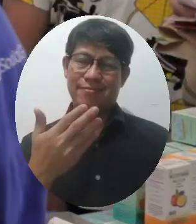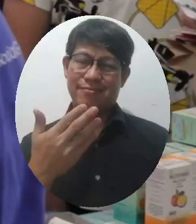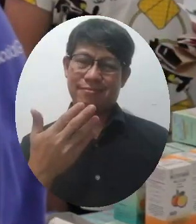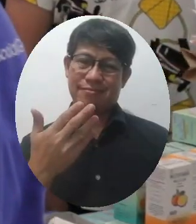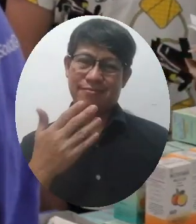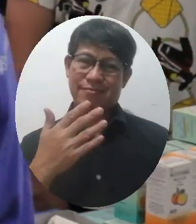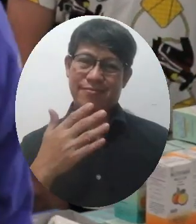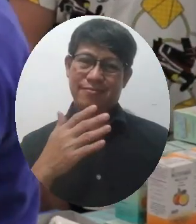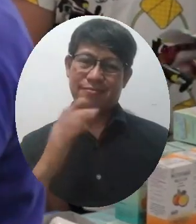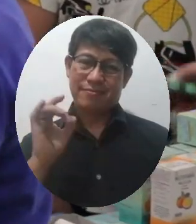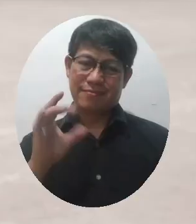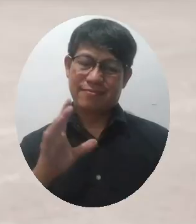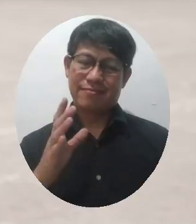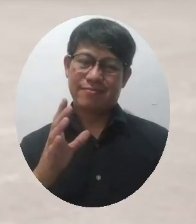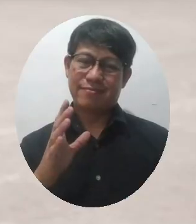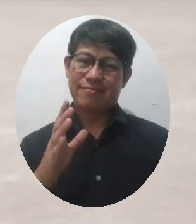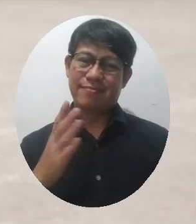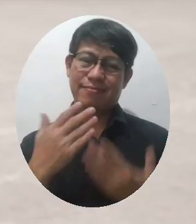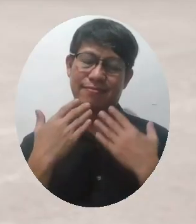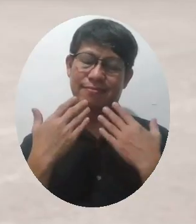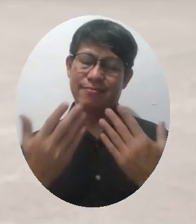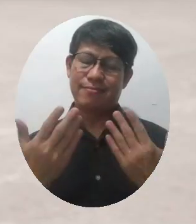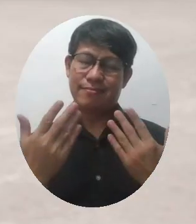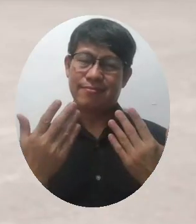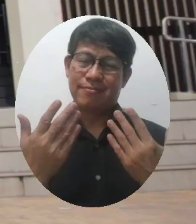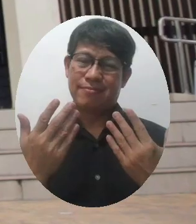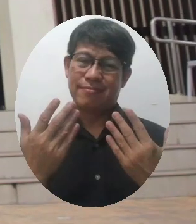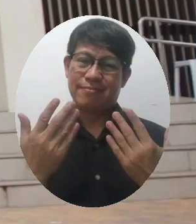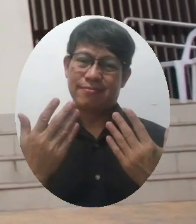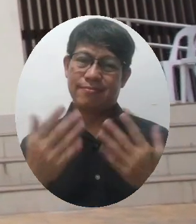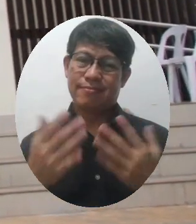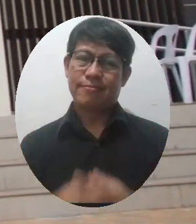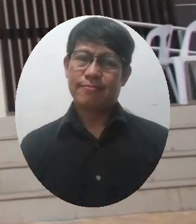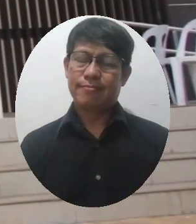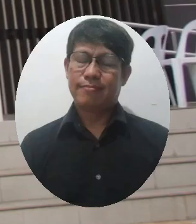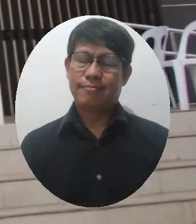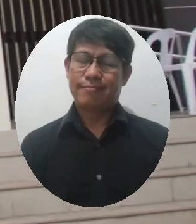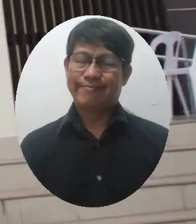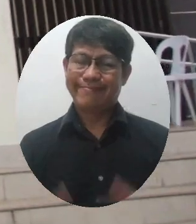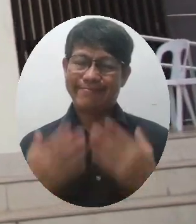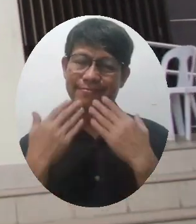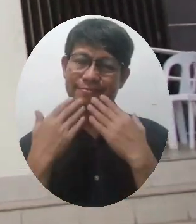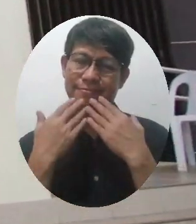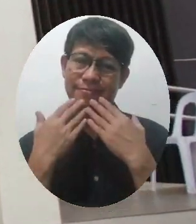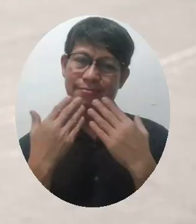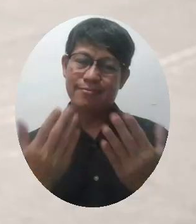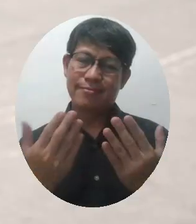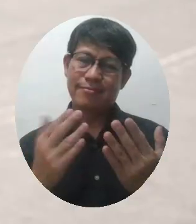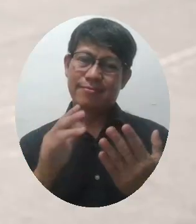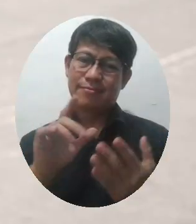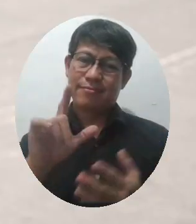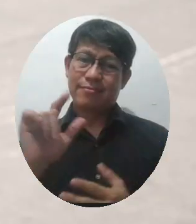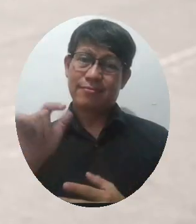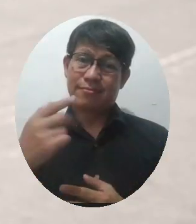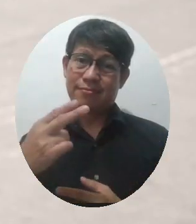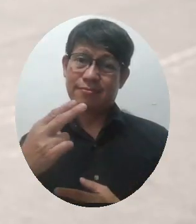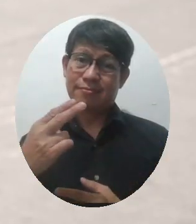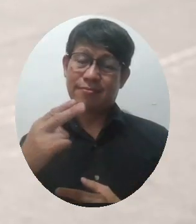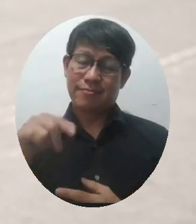Kaya, muna sa taas, magpapasalamat. Nagpapasalamat po ako sa